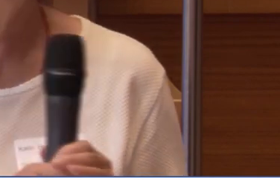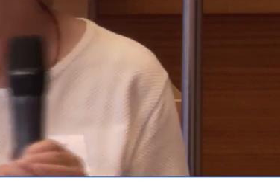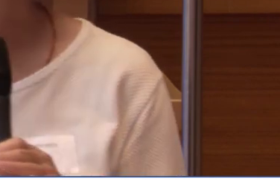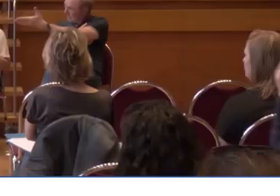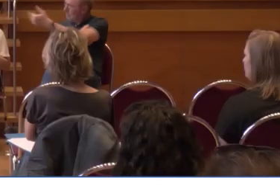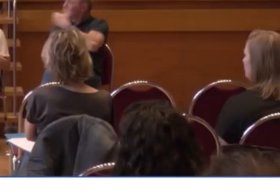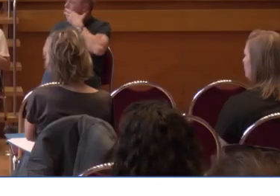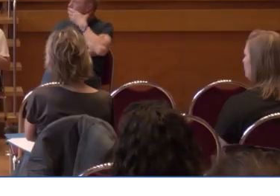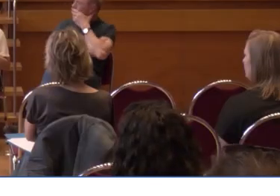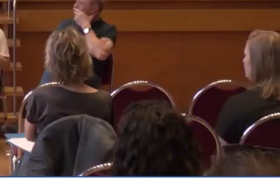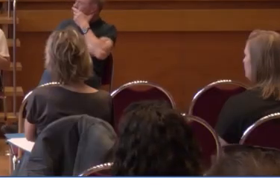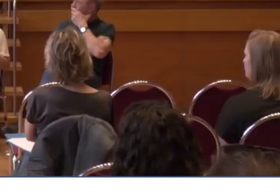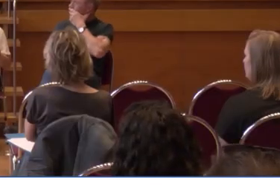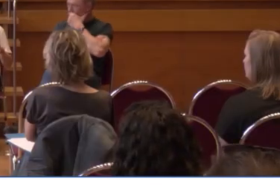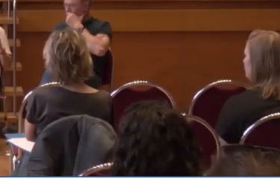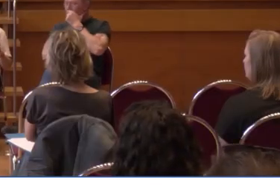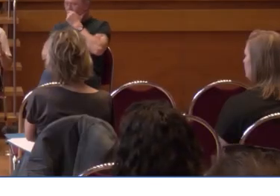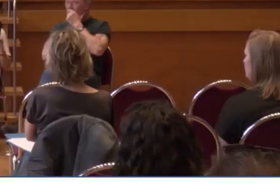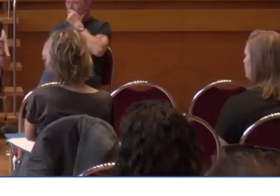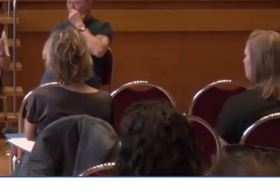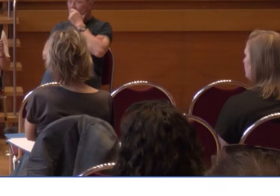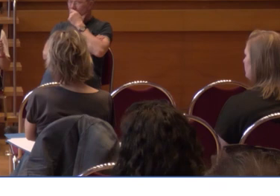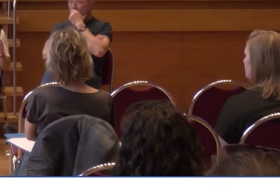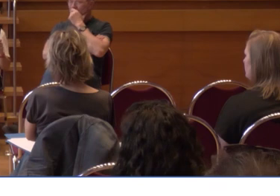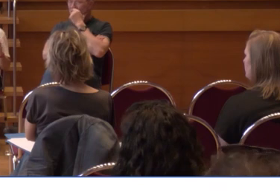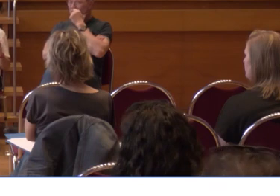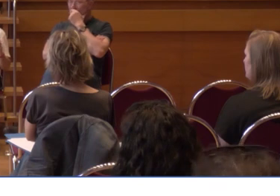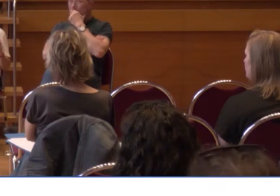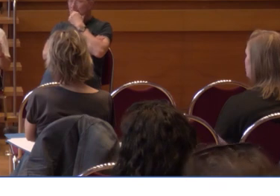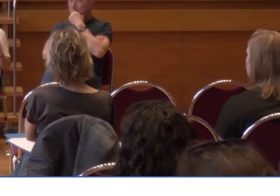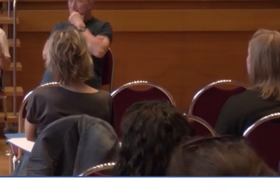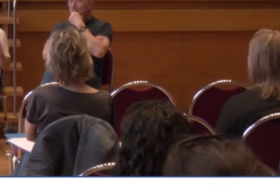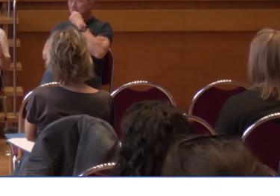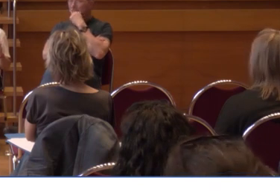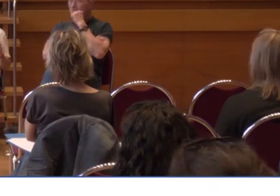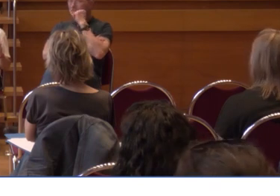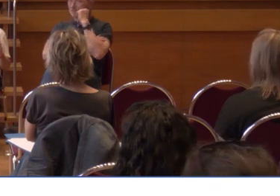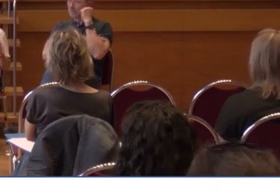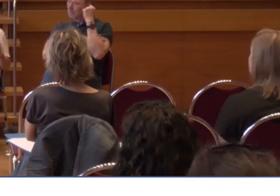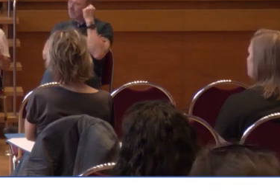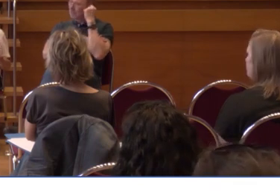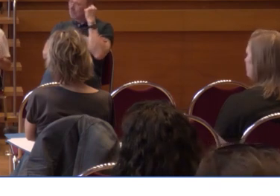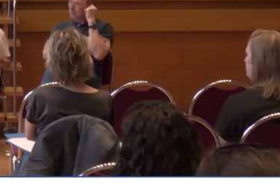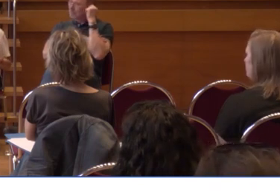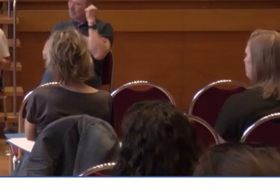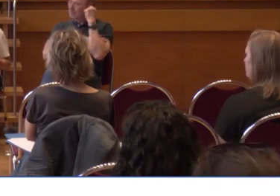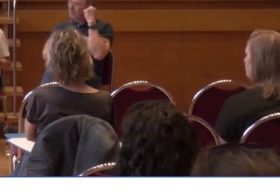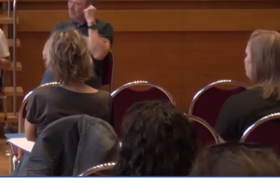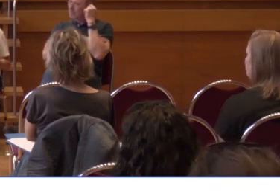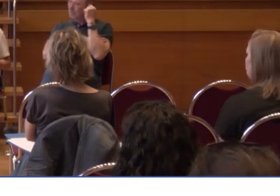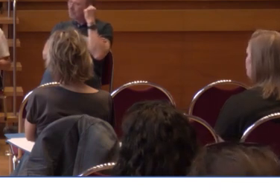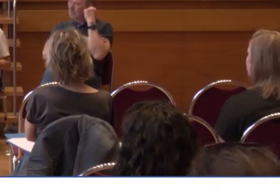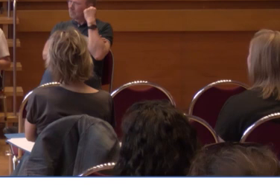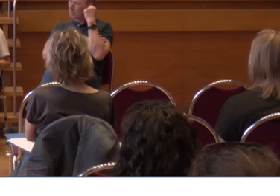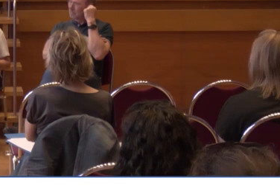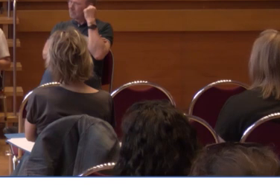also auf jeden Fall noch Entwicklungsbedarf weil alles noch sehr verwirrend ist intransparent auch an manchen Stellen aber